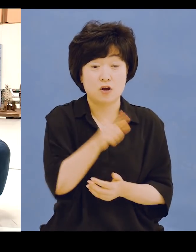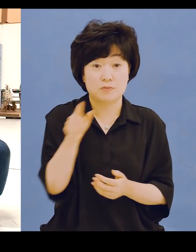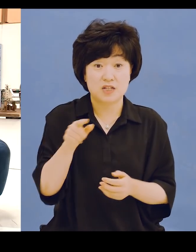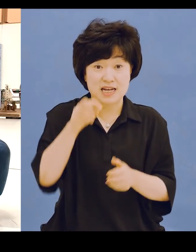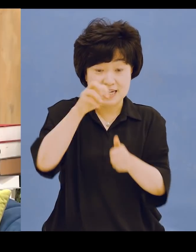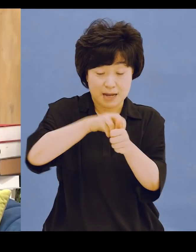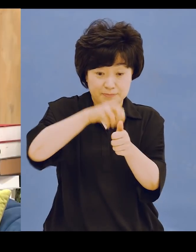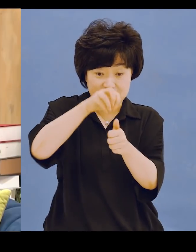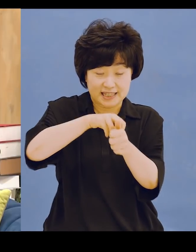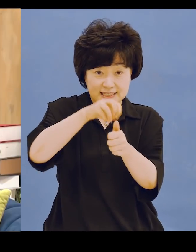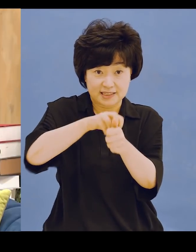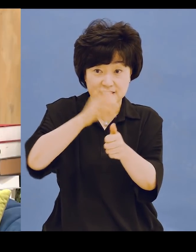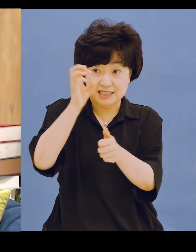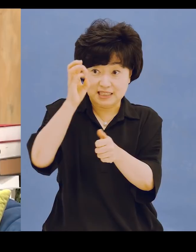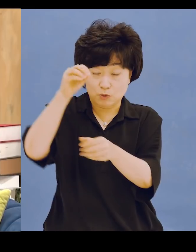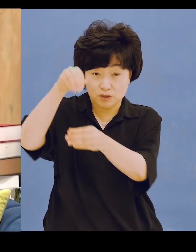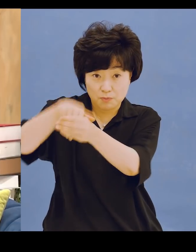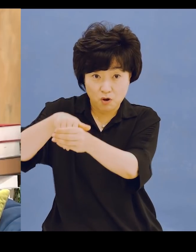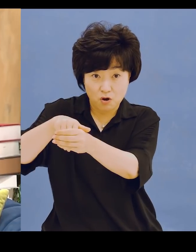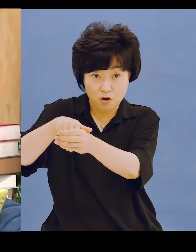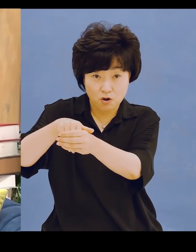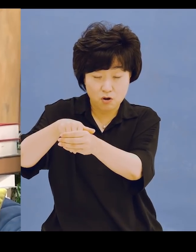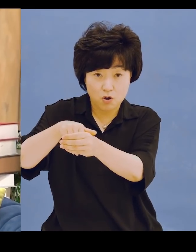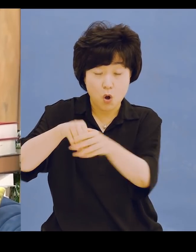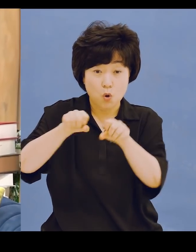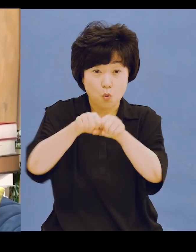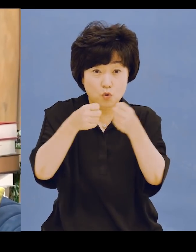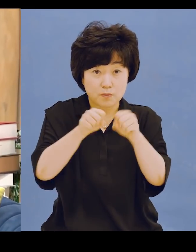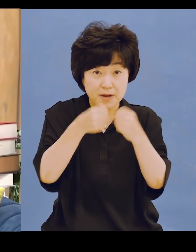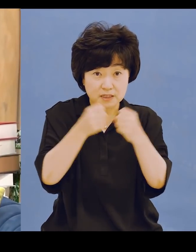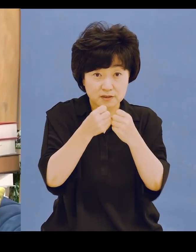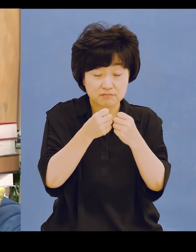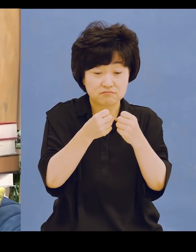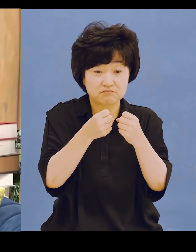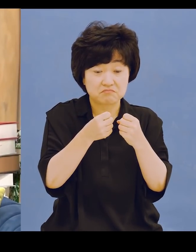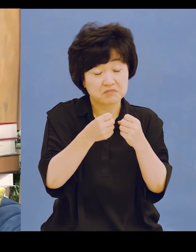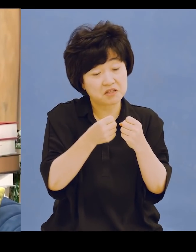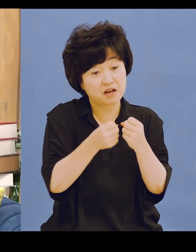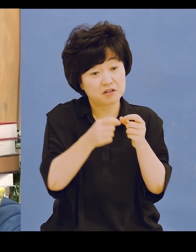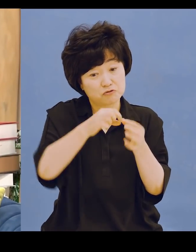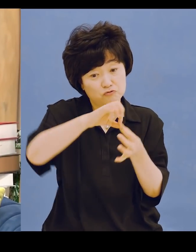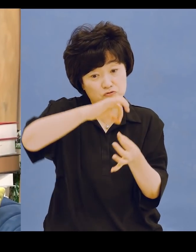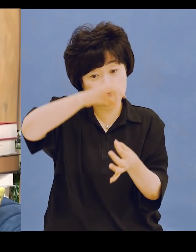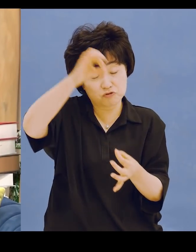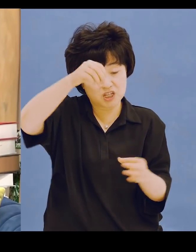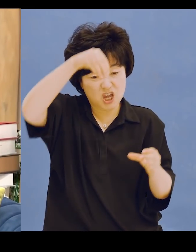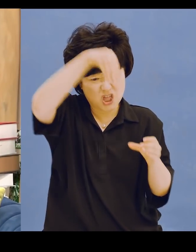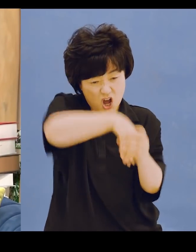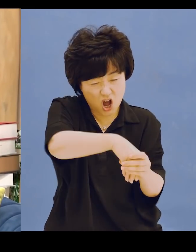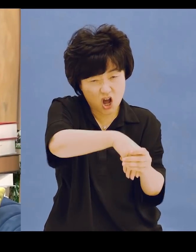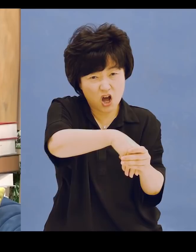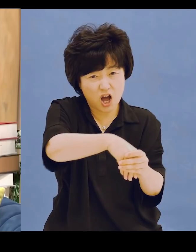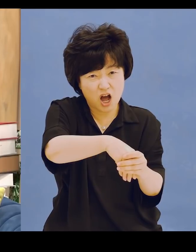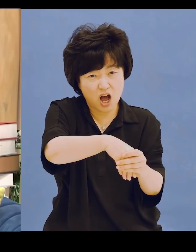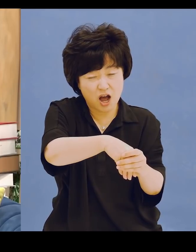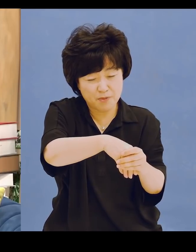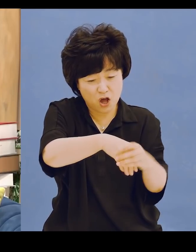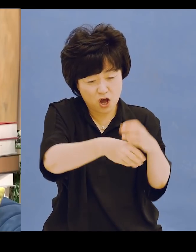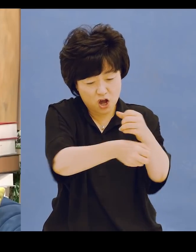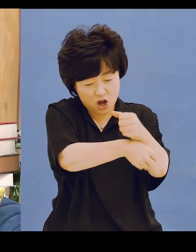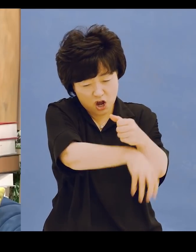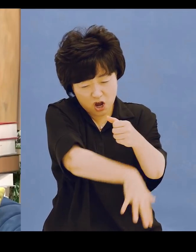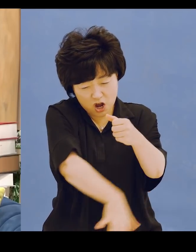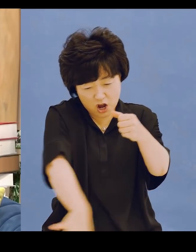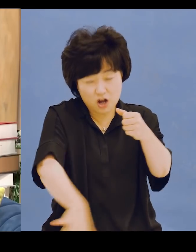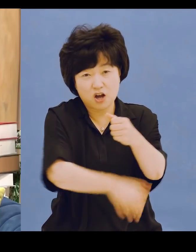씨로 심지만 네. 고구마는 줄기 3개만 딱 꺾어서 꽂으면 나오죠. 6개월 전면 이렇게 열립니다. 네.